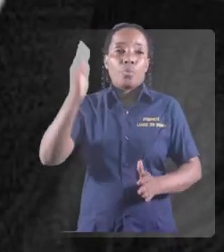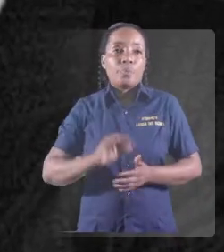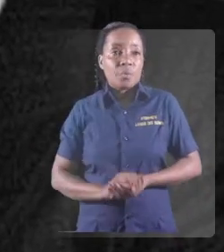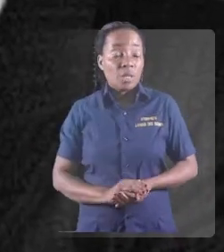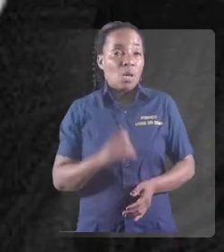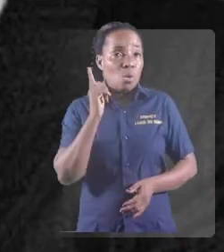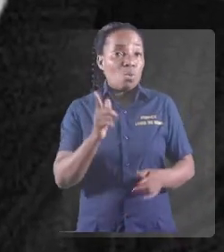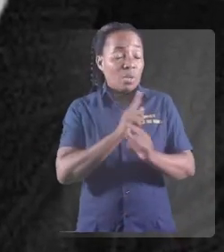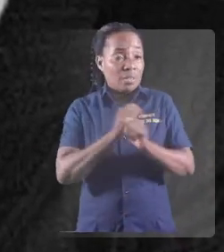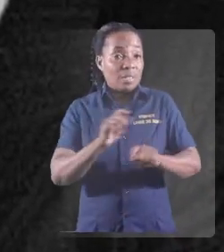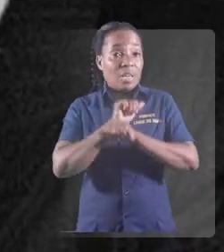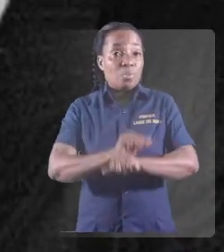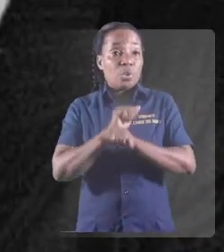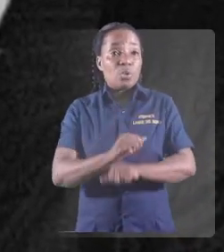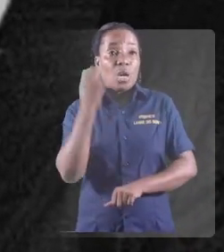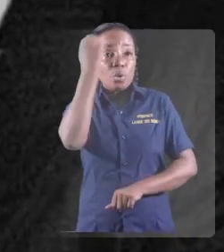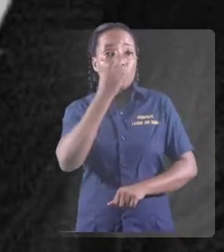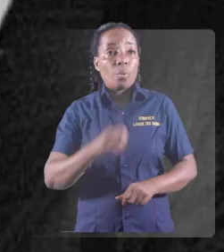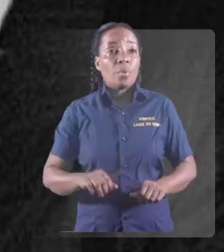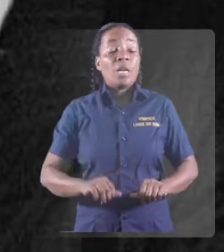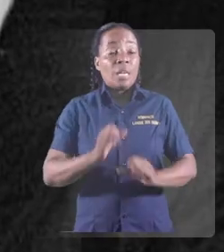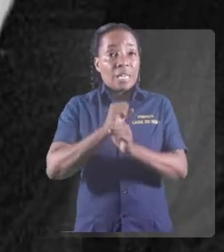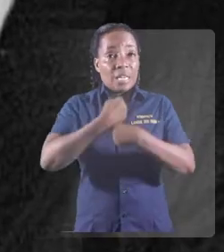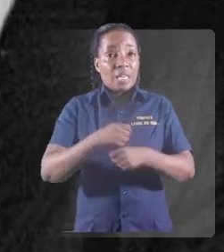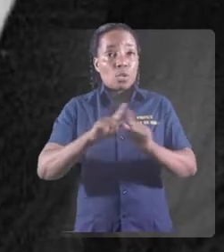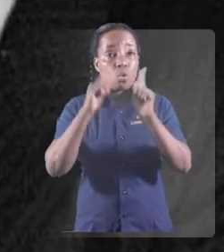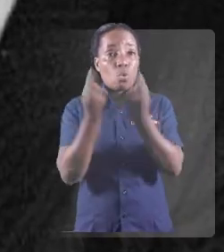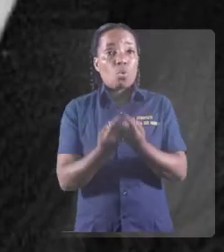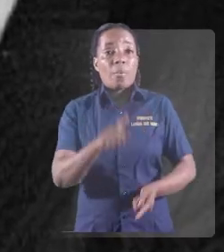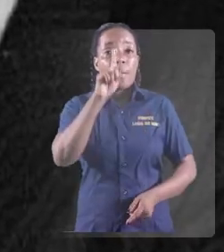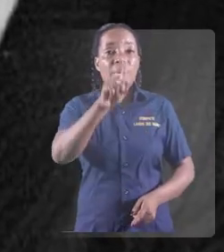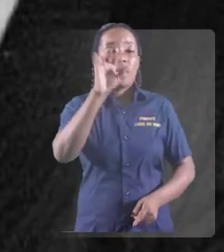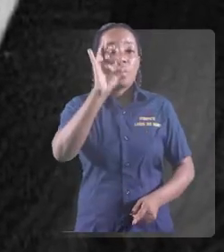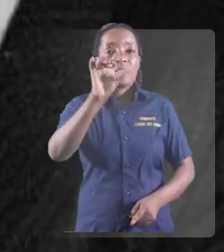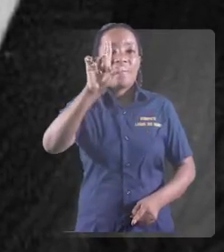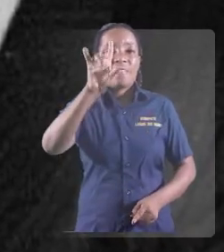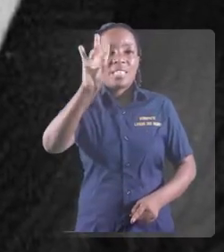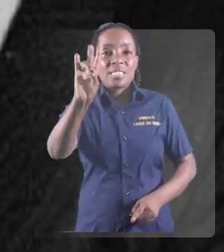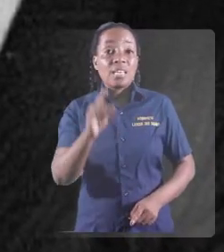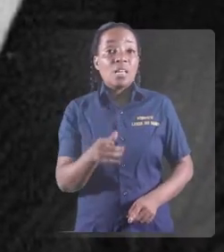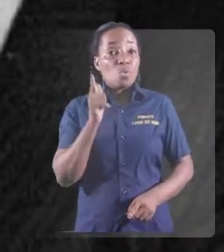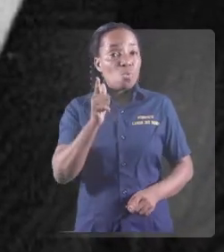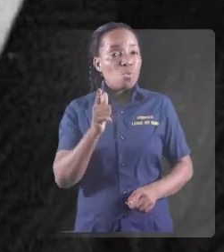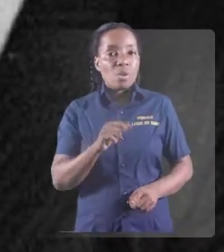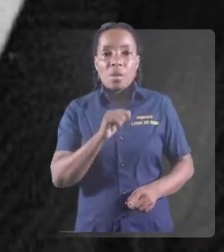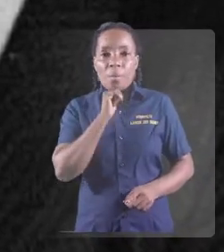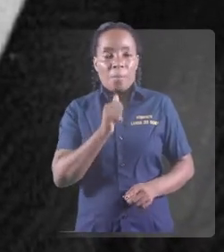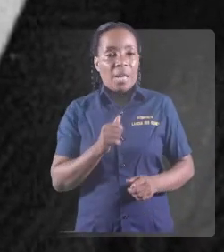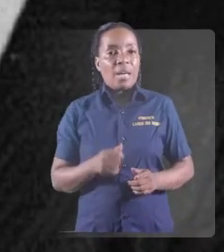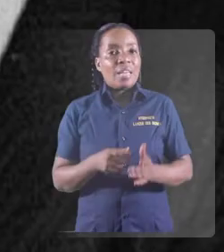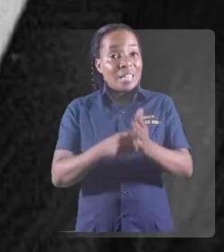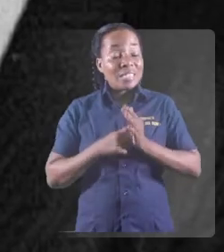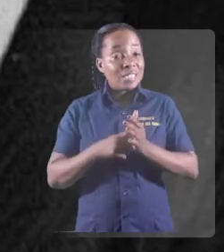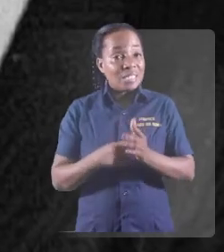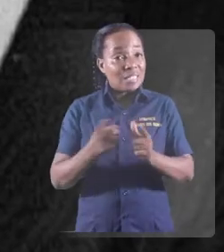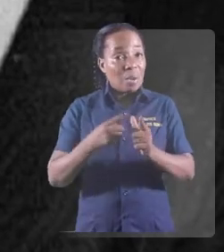en 1927. Il ne revendique pas de prime abord l'indépendance, mais plutôt l'assimilation